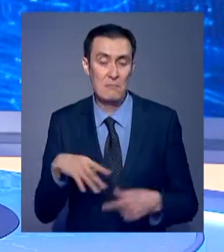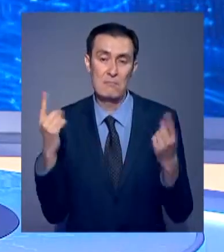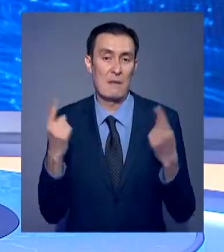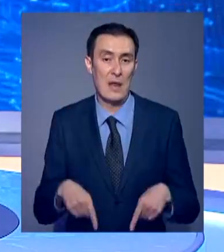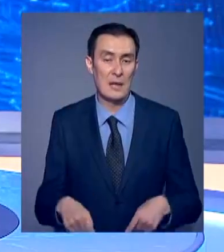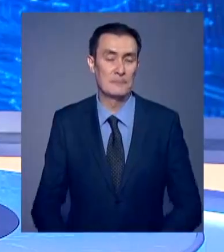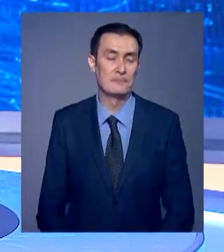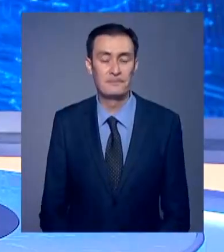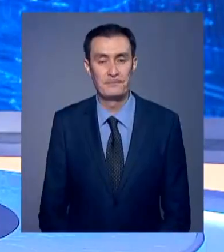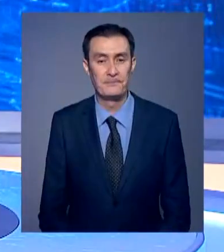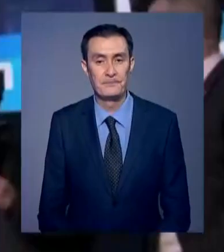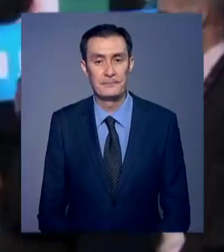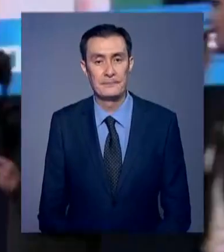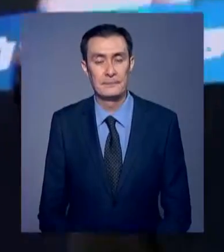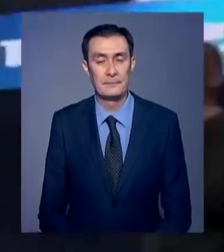были провальными.